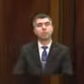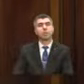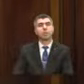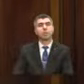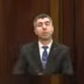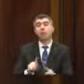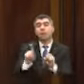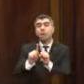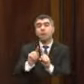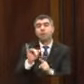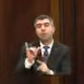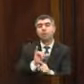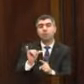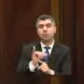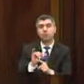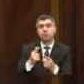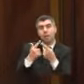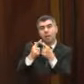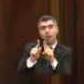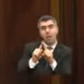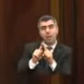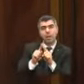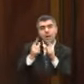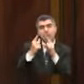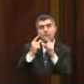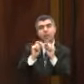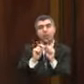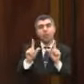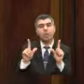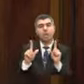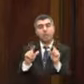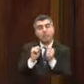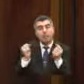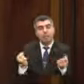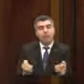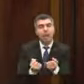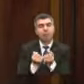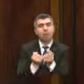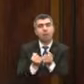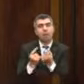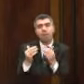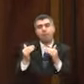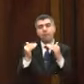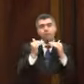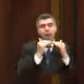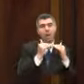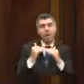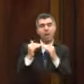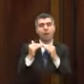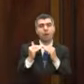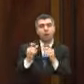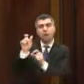هذه الاليه تكون في خدمه النموذج التنموي الذي توافقت عليه او على حوله مختلف شرائح المجتمع